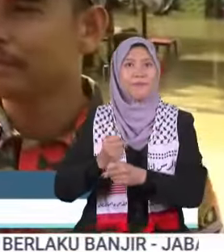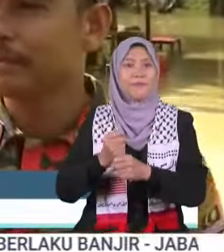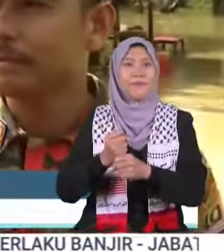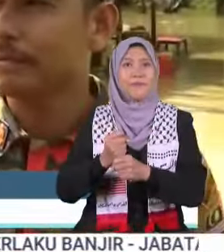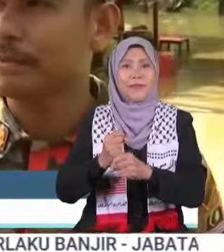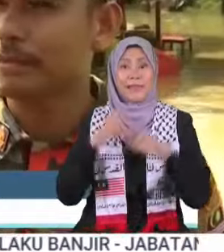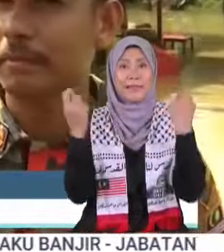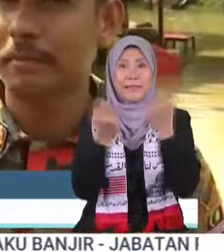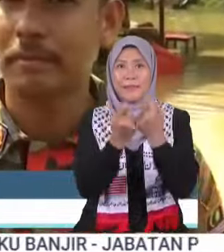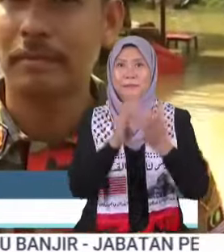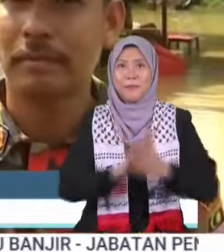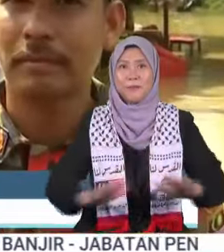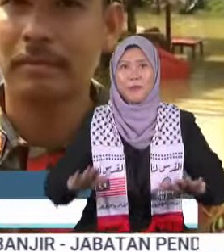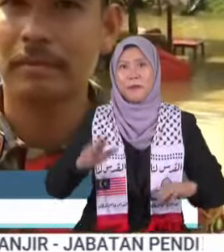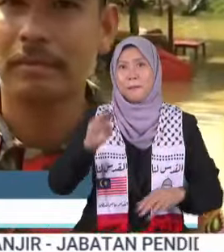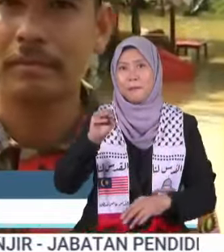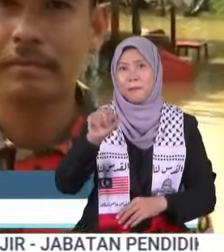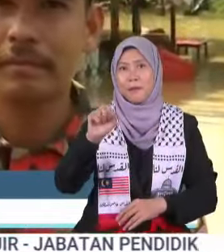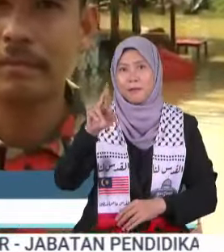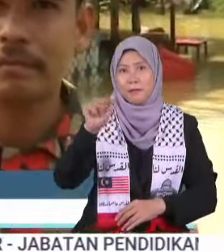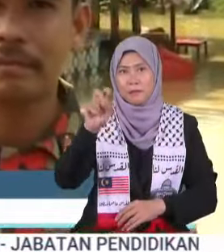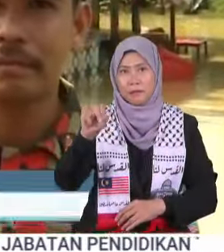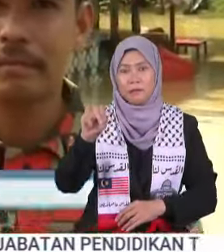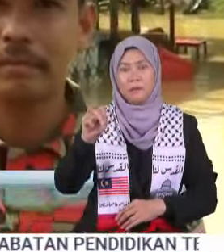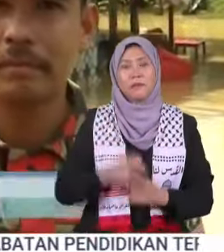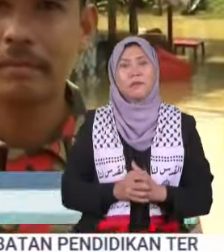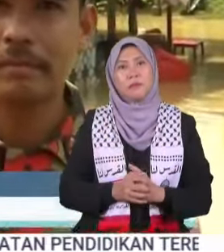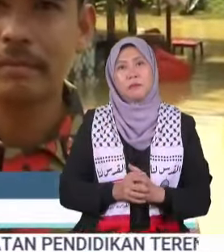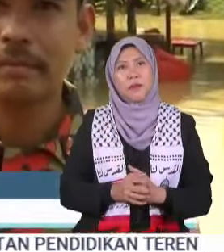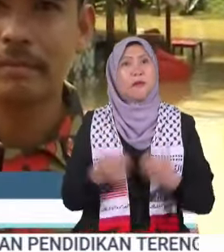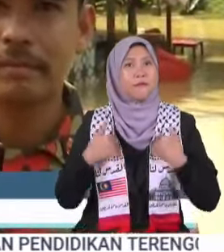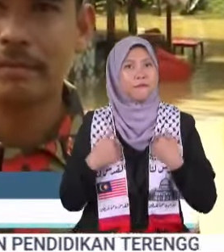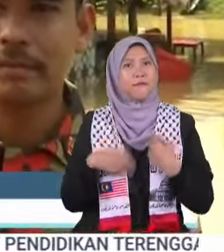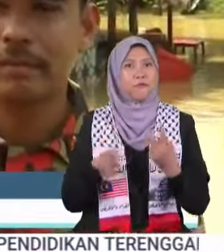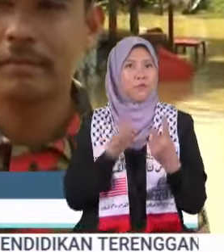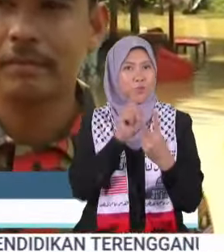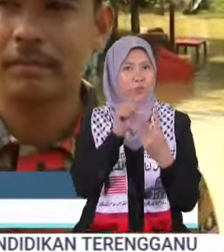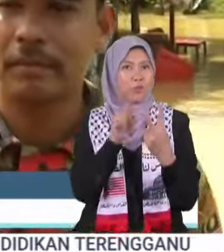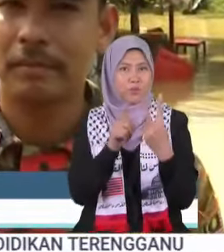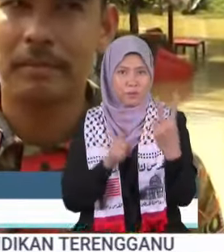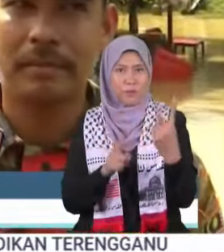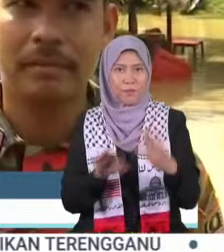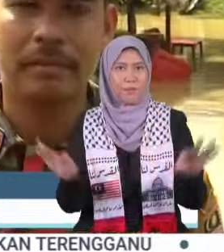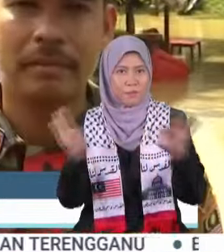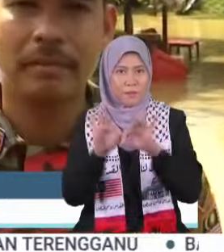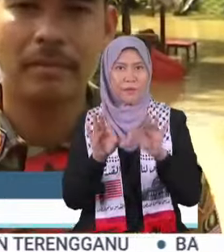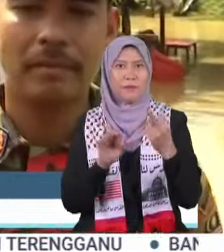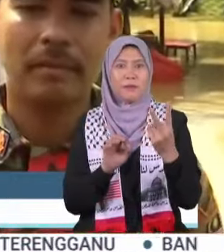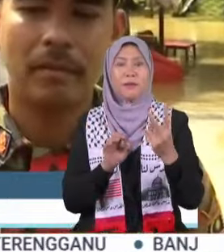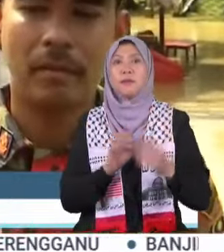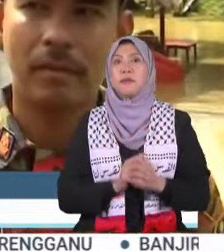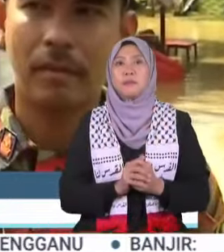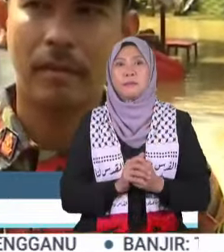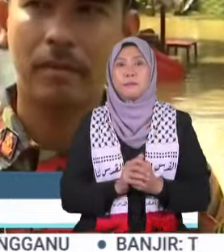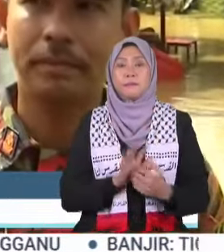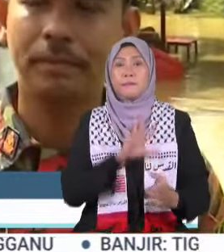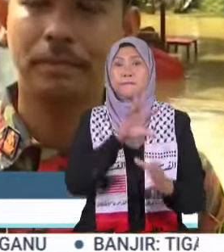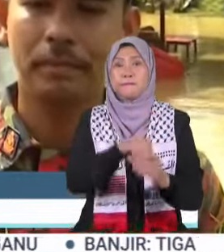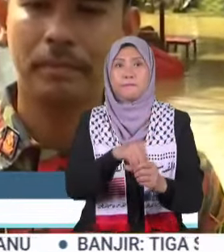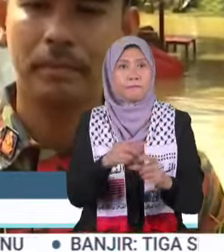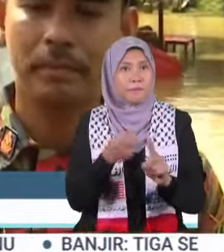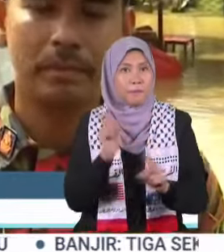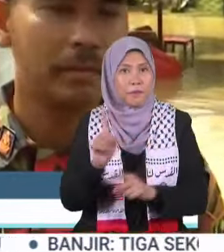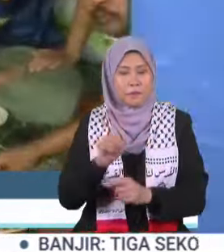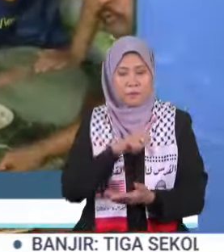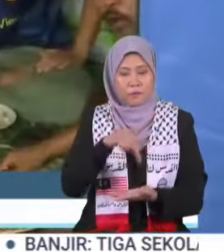Maran pada waktu ini sekarang ni okey kita berdasarkan daripada dua sumber yang pertama sekali adalah melibatkan daripada sumber